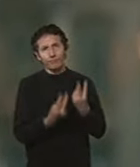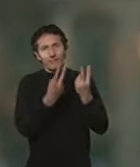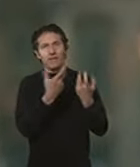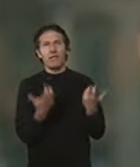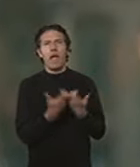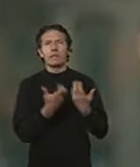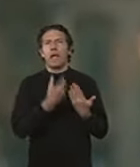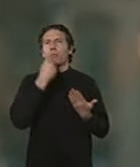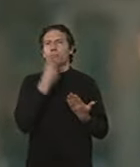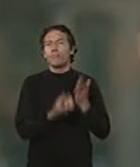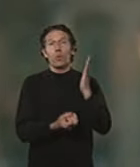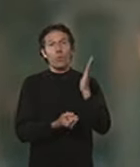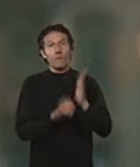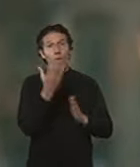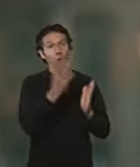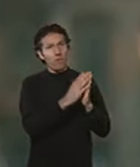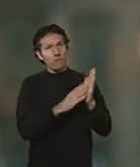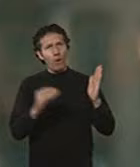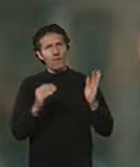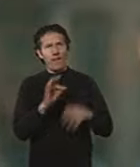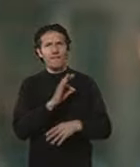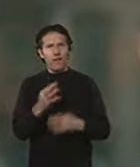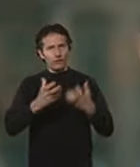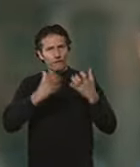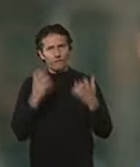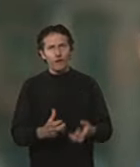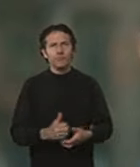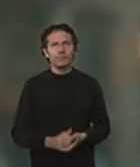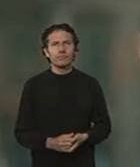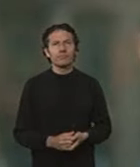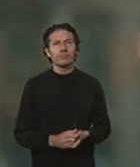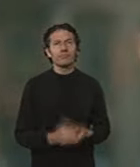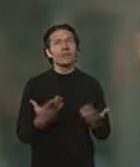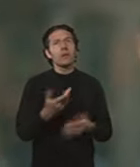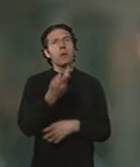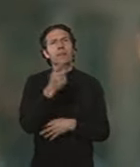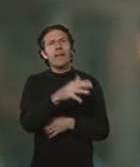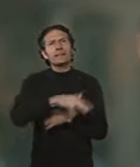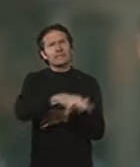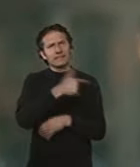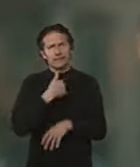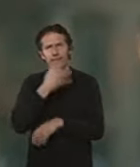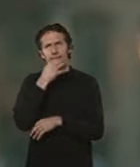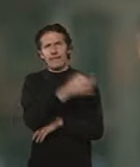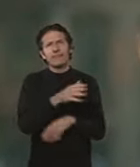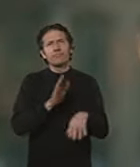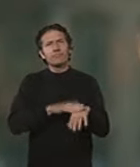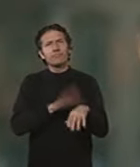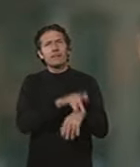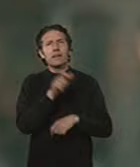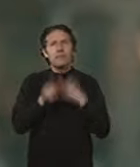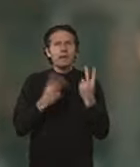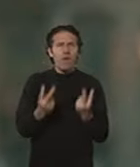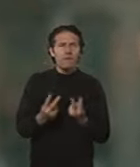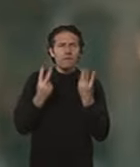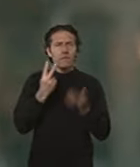je veux un nouveau modèle français et je le leur dis notamment socialiste où le talent et le mérite